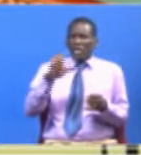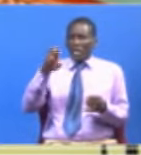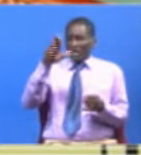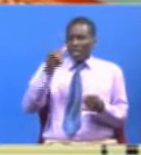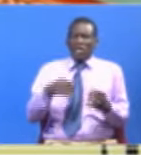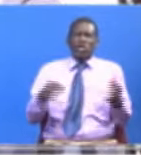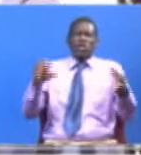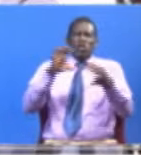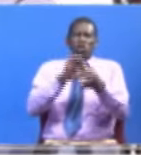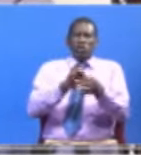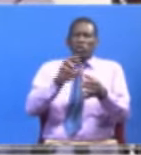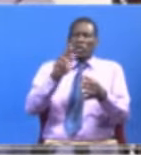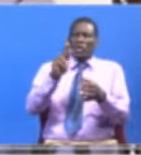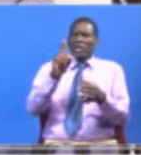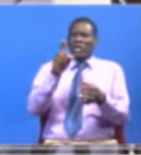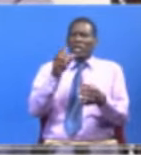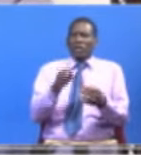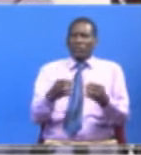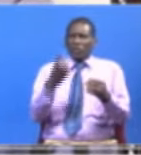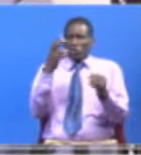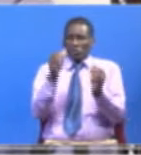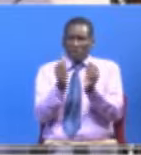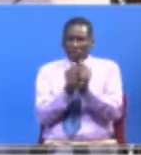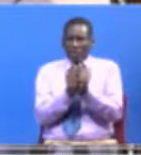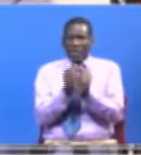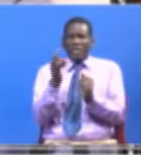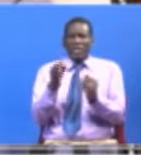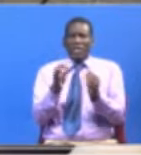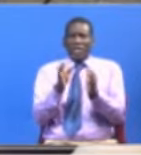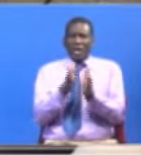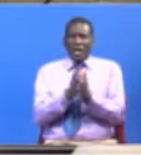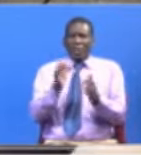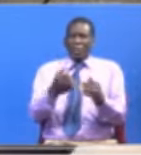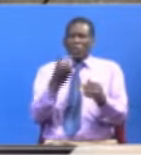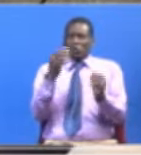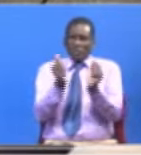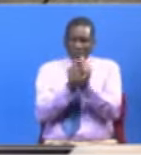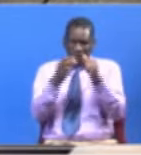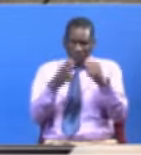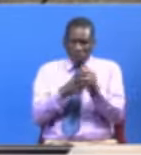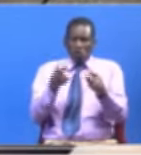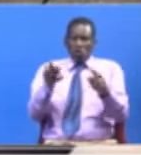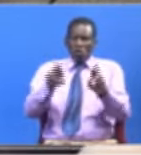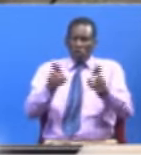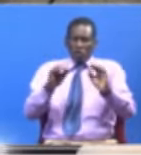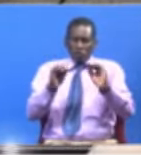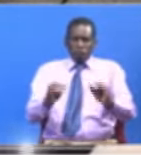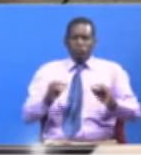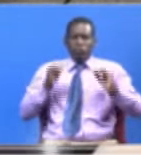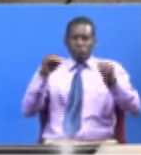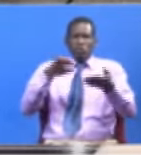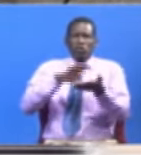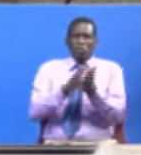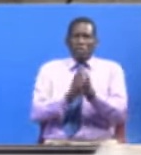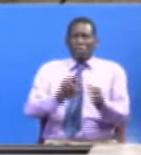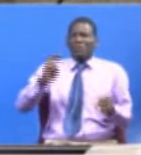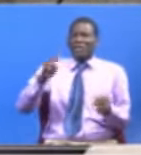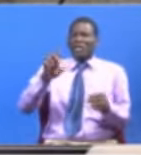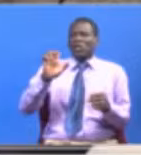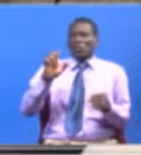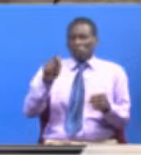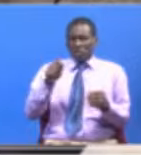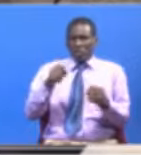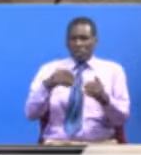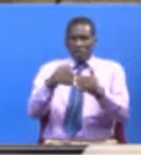mwaka 2013, na kufikia mwaka 2017 alipandishwa cheo kuwa luteni wa pili kabla ya